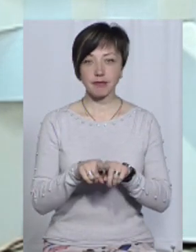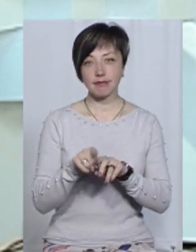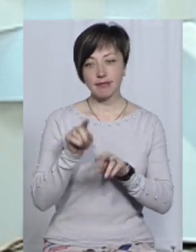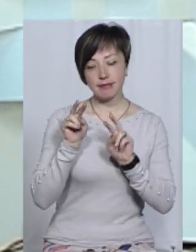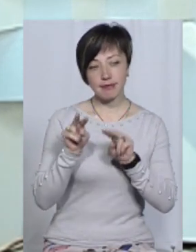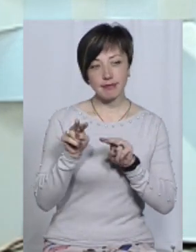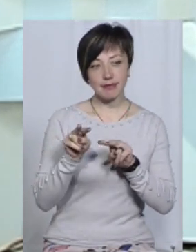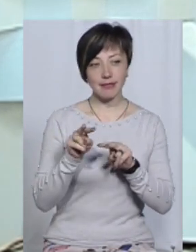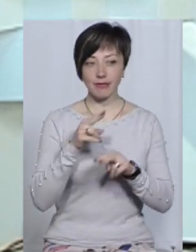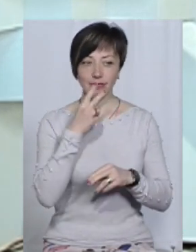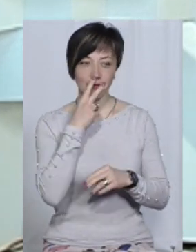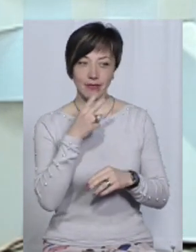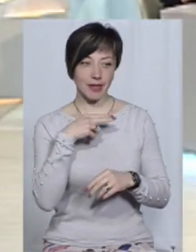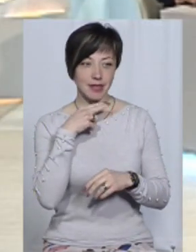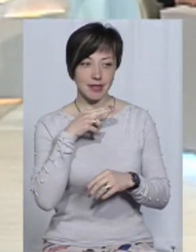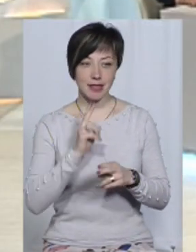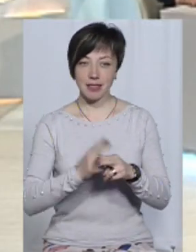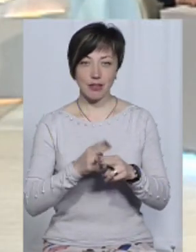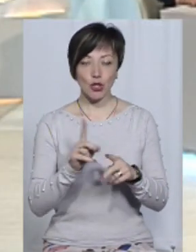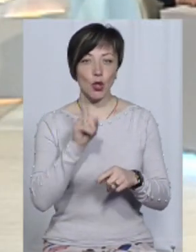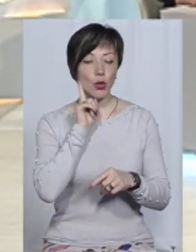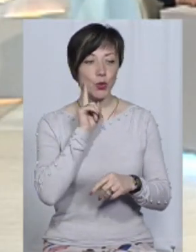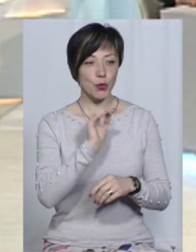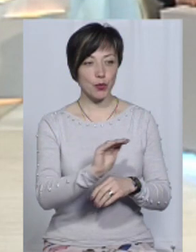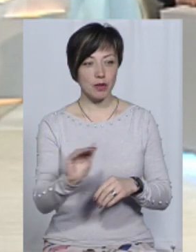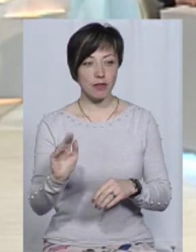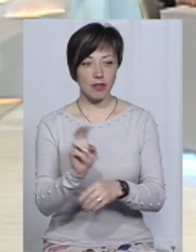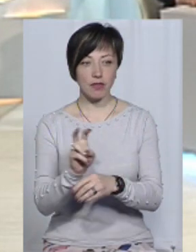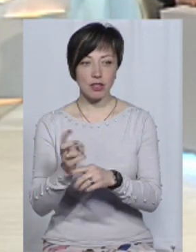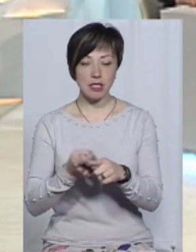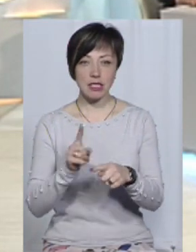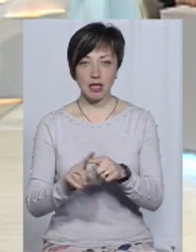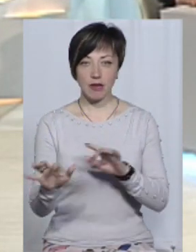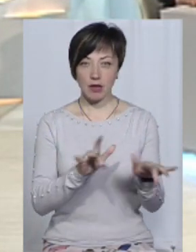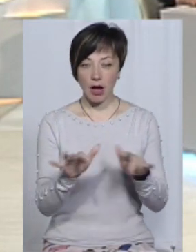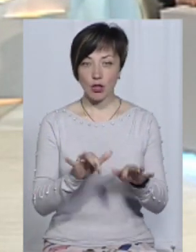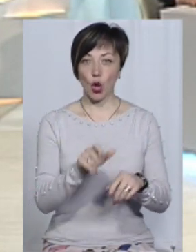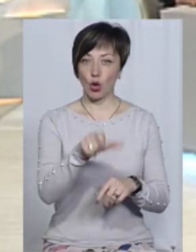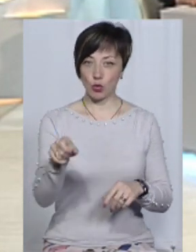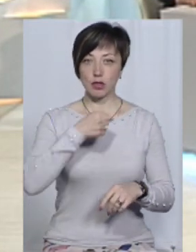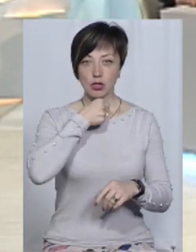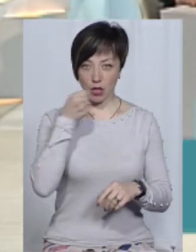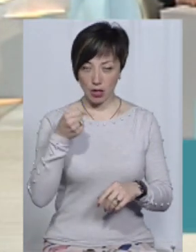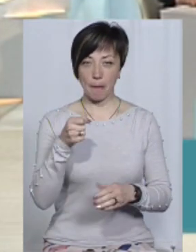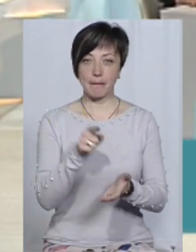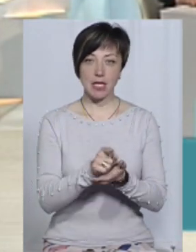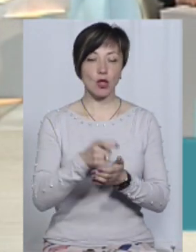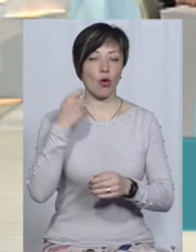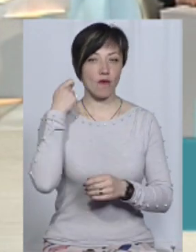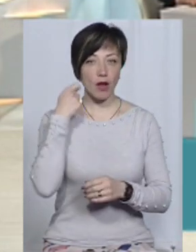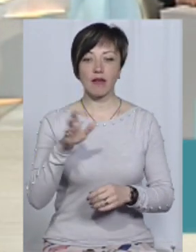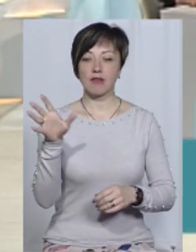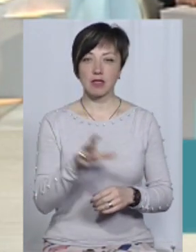збоку, тихенько, нікому не заважаючи, глянув, що самі юні відвідувачі цієї атракції, що люди старші, пенсійного